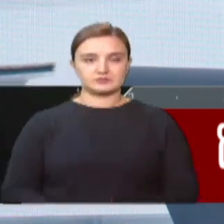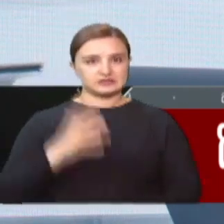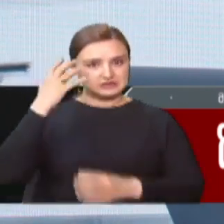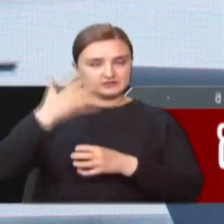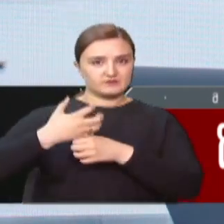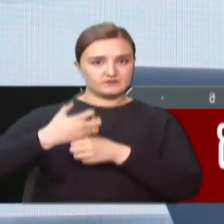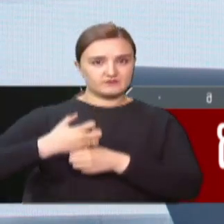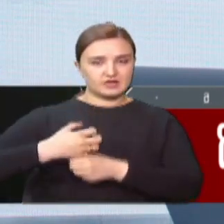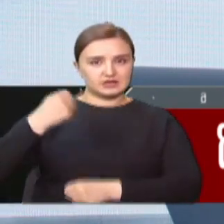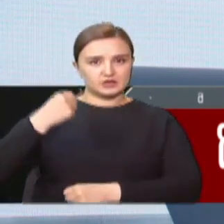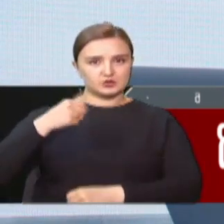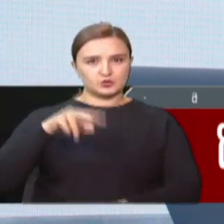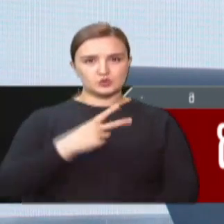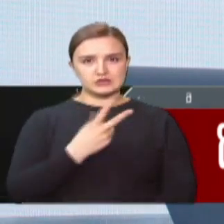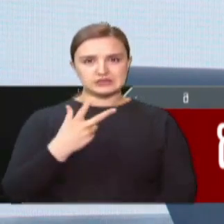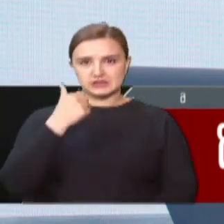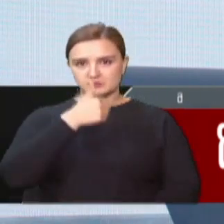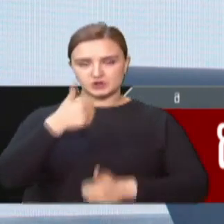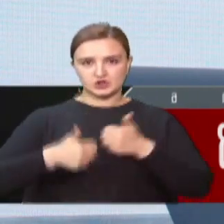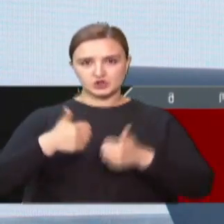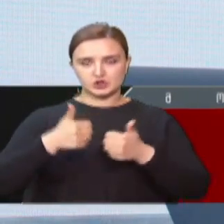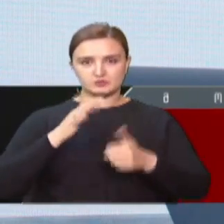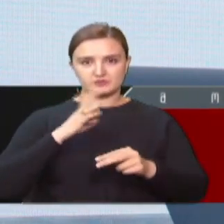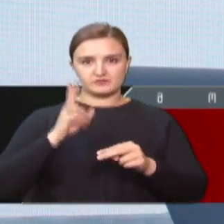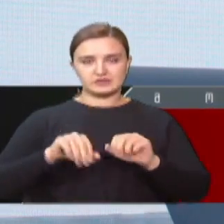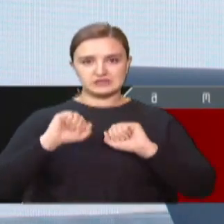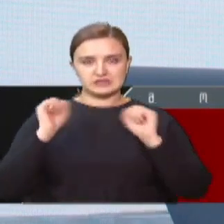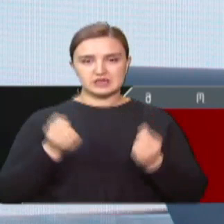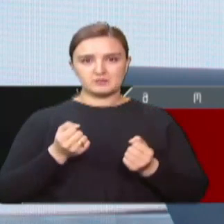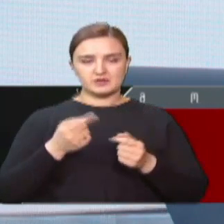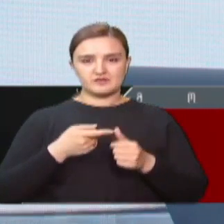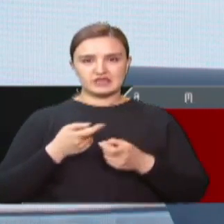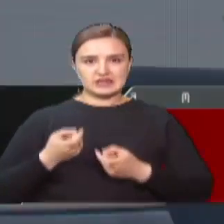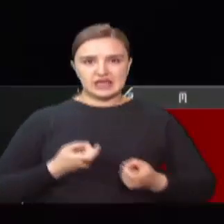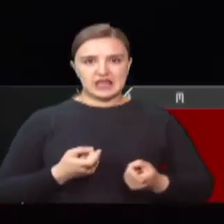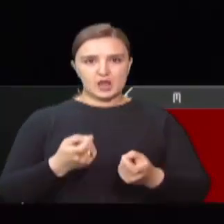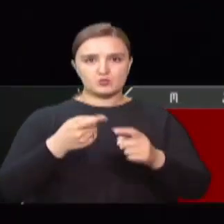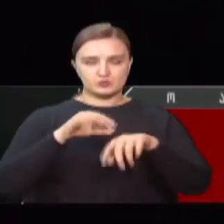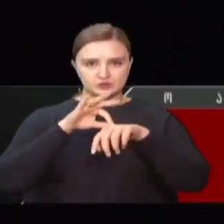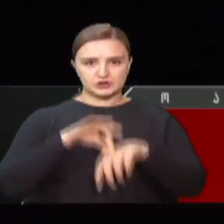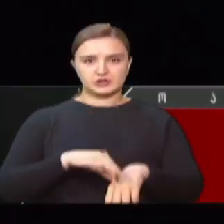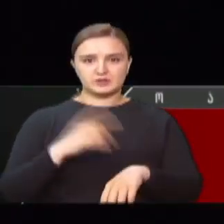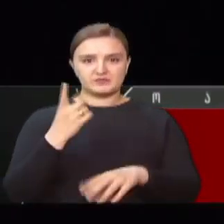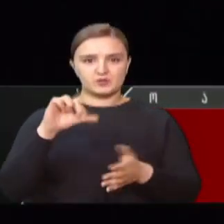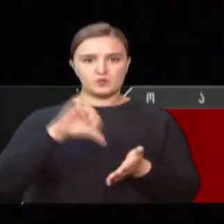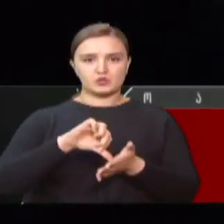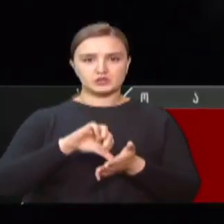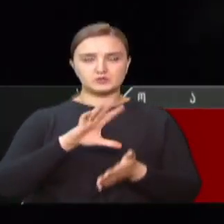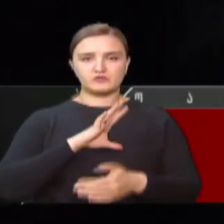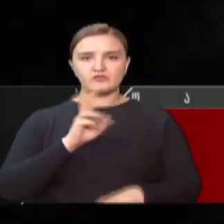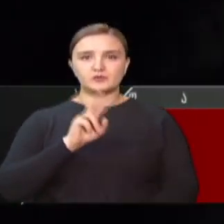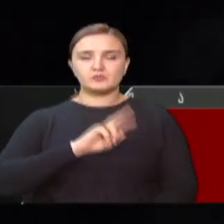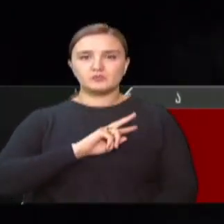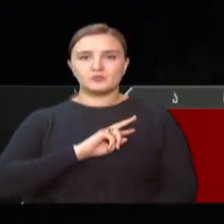სვანეთში ზურლუდის 2023 წლის შეჯიბრით დაიხურა ზამთრის სათხილამურო სეზონი. შეჯიბრი ორ ეტაპად ჩატარდა. პირველში მონაწილეობა მოყვარულმა